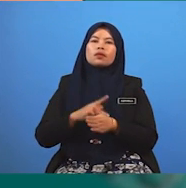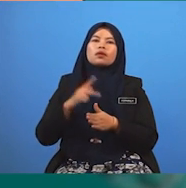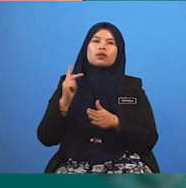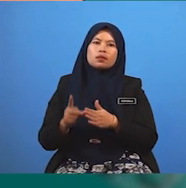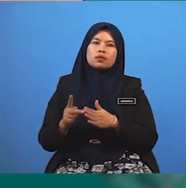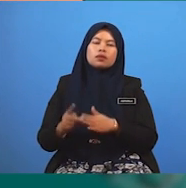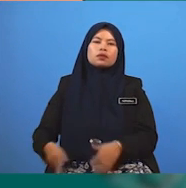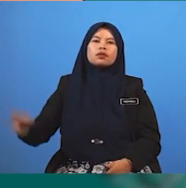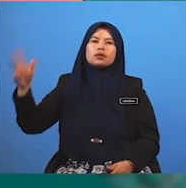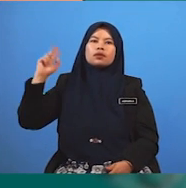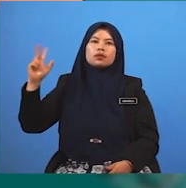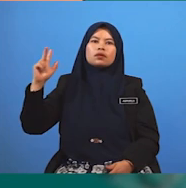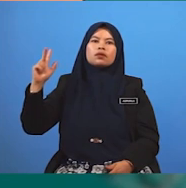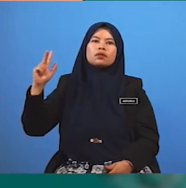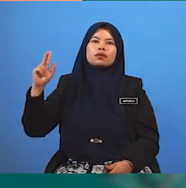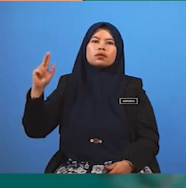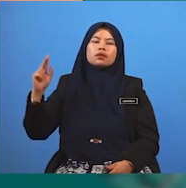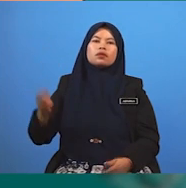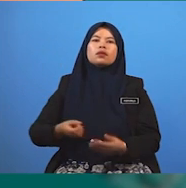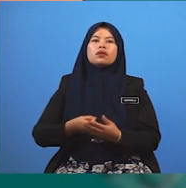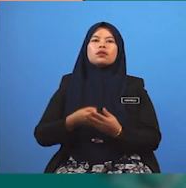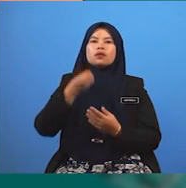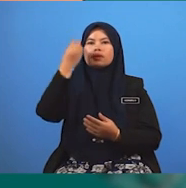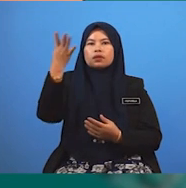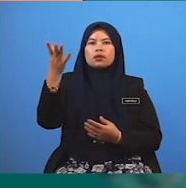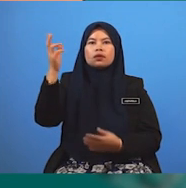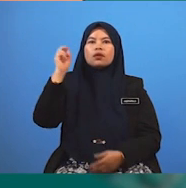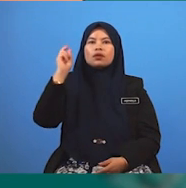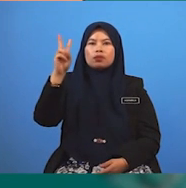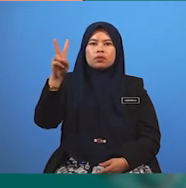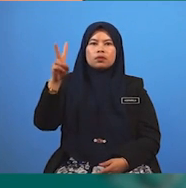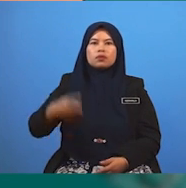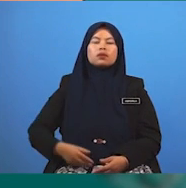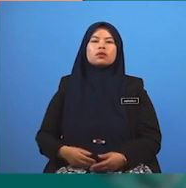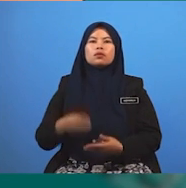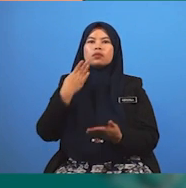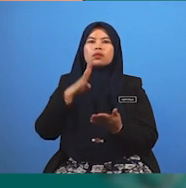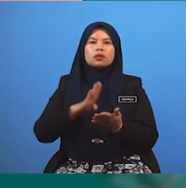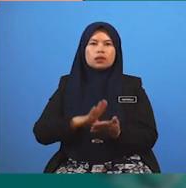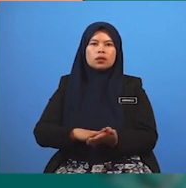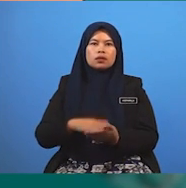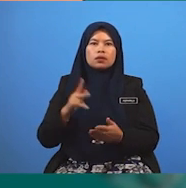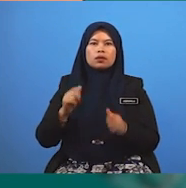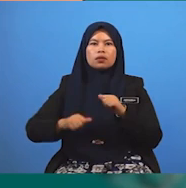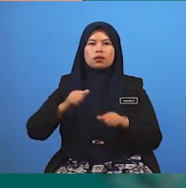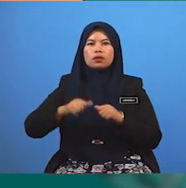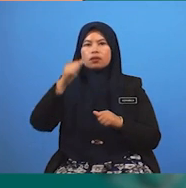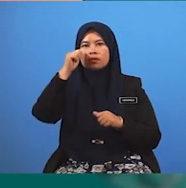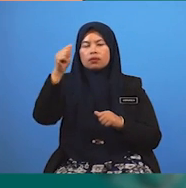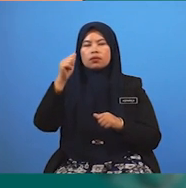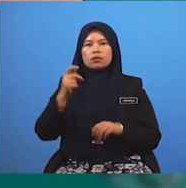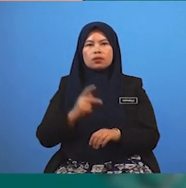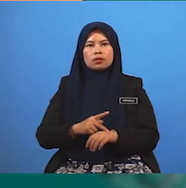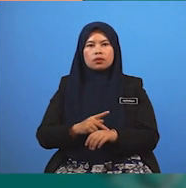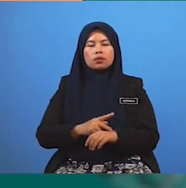huraikan dua bukti keadilan Allah Subhanahu Wa Taala ketika proses berlakunya kiamat terhadap